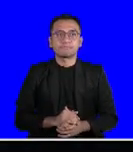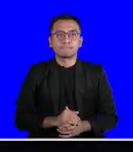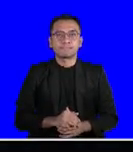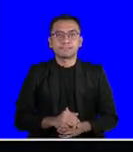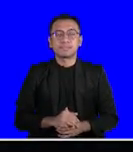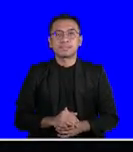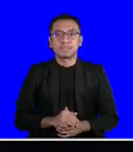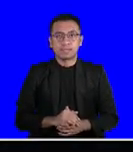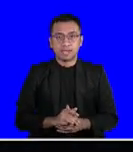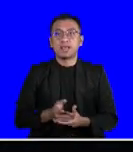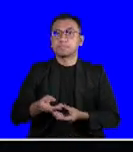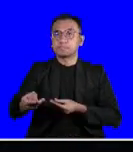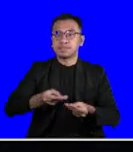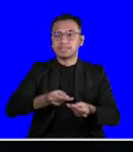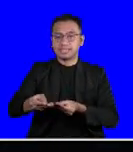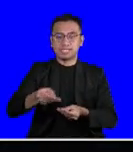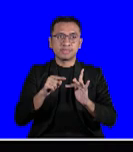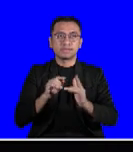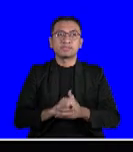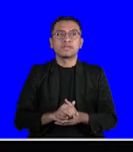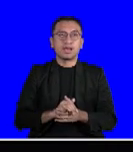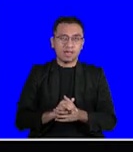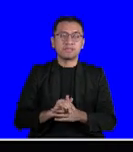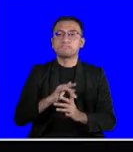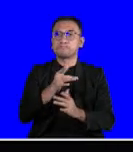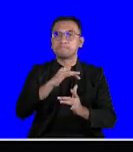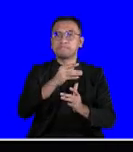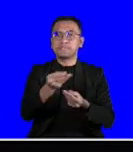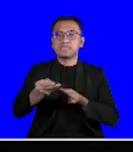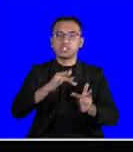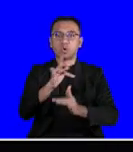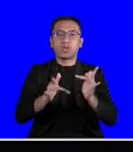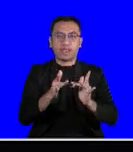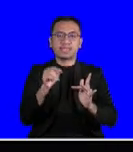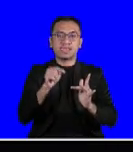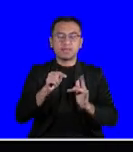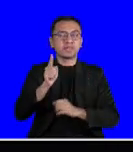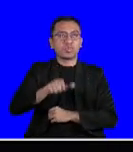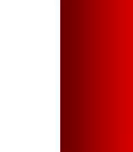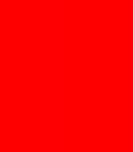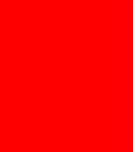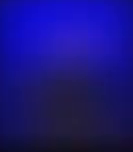bisnis-bisnis yang mendukung pemasaran secara digital juga akan semakin diminati di tahun depan.